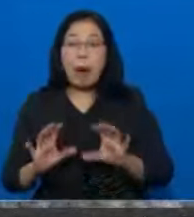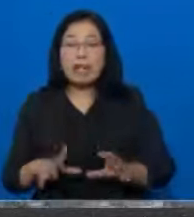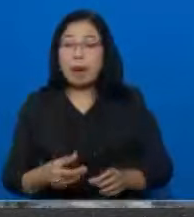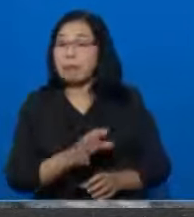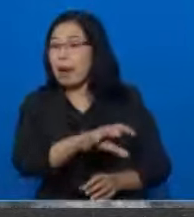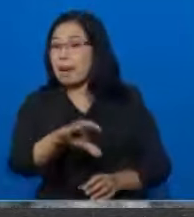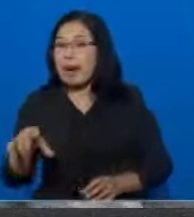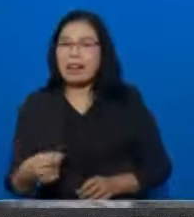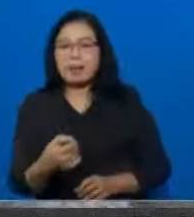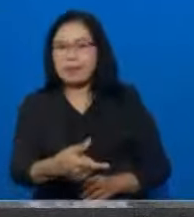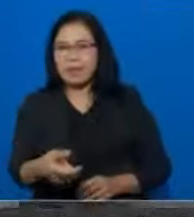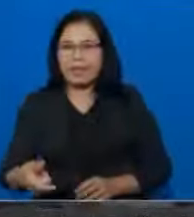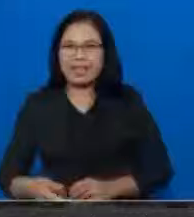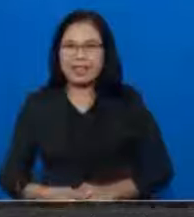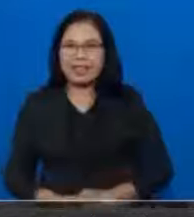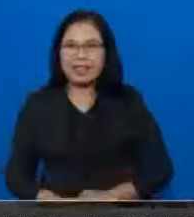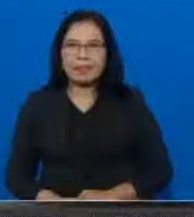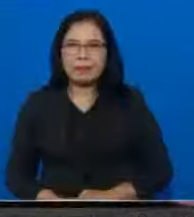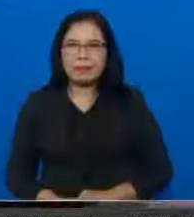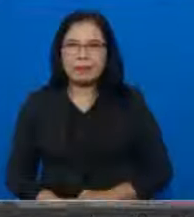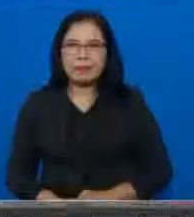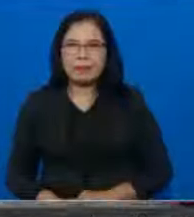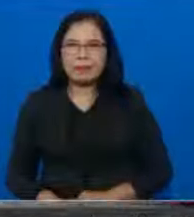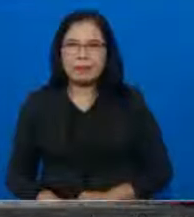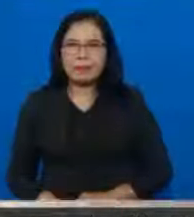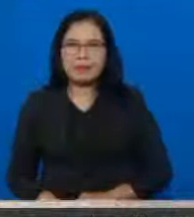tapi konsisten setiap hari.